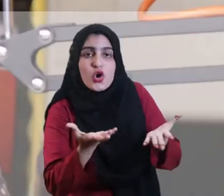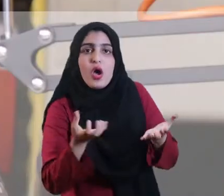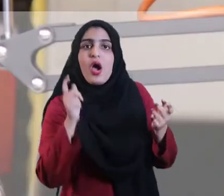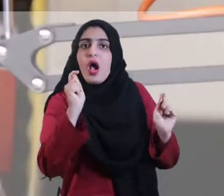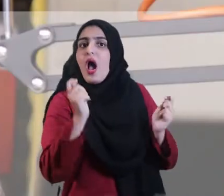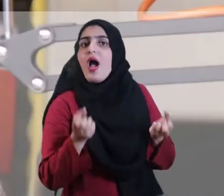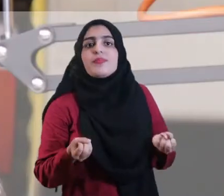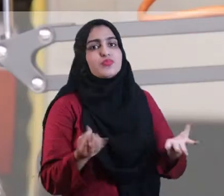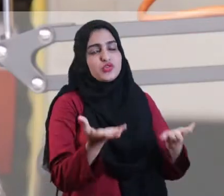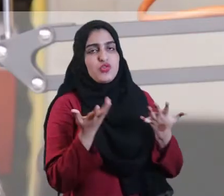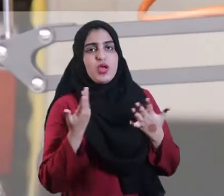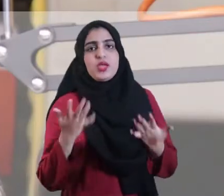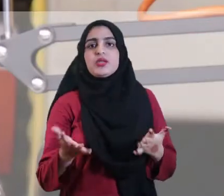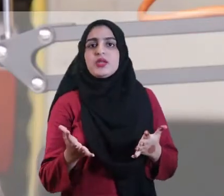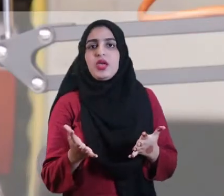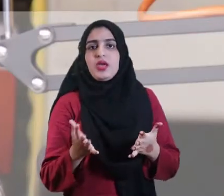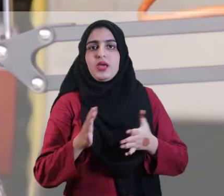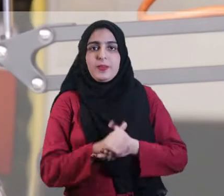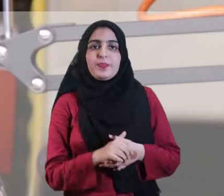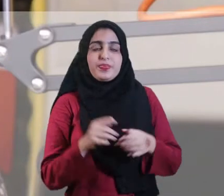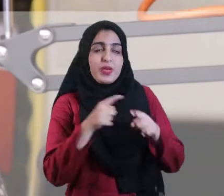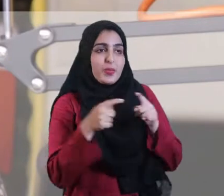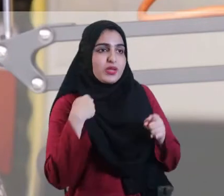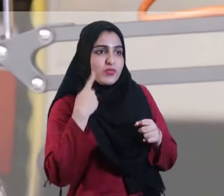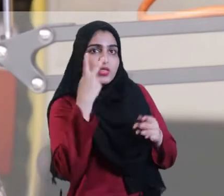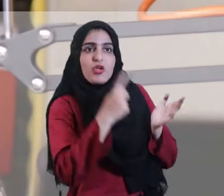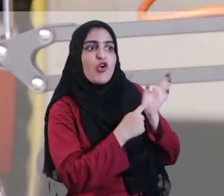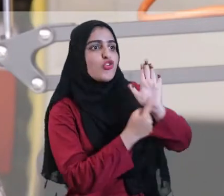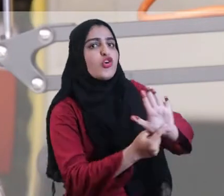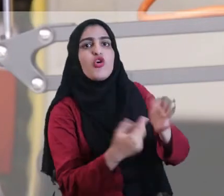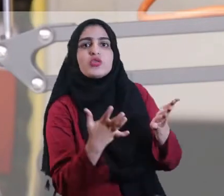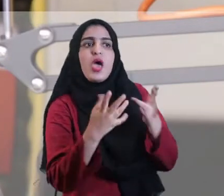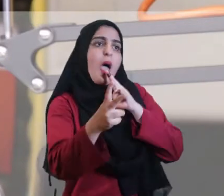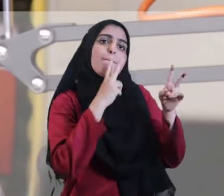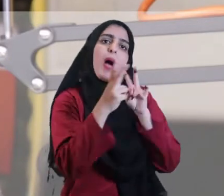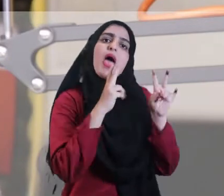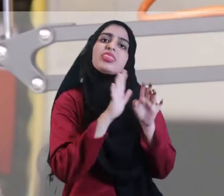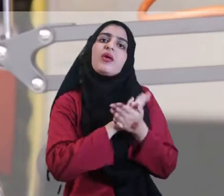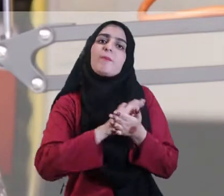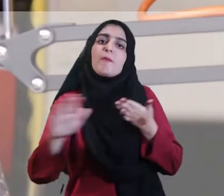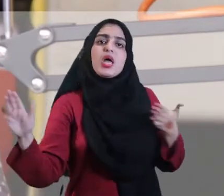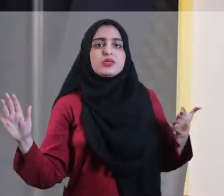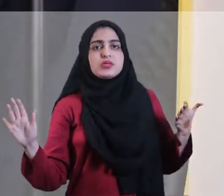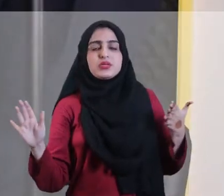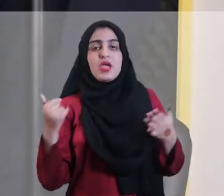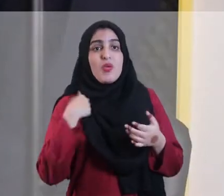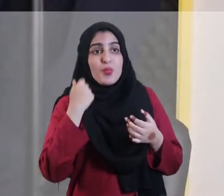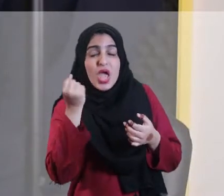The मतलब कोई चीज सामने आती नहीं है कि